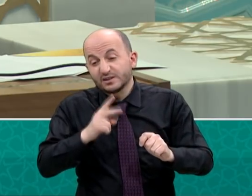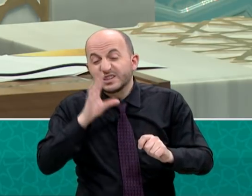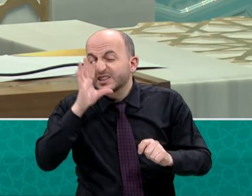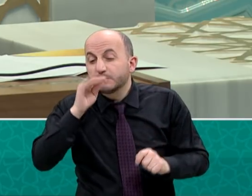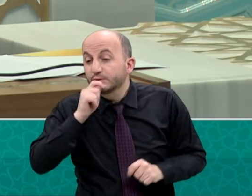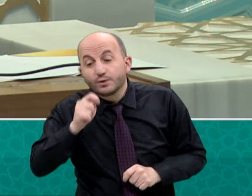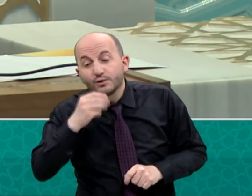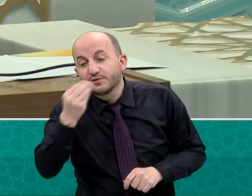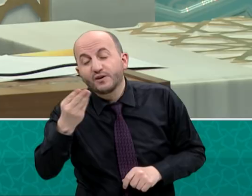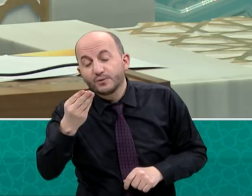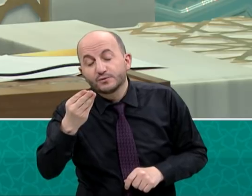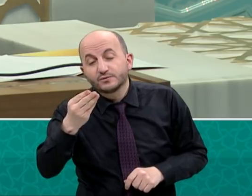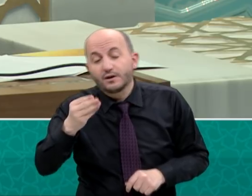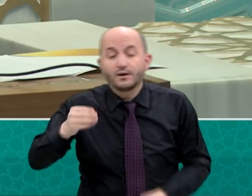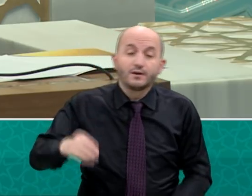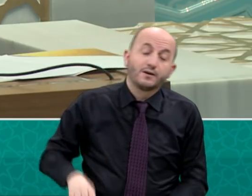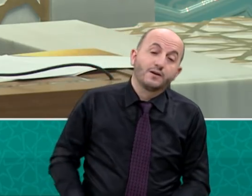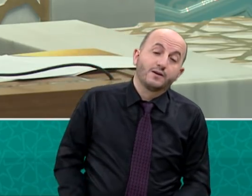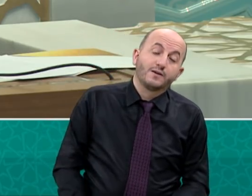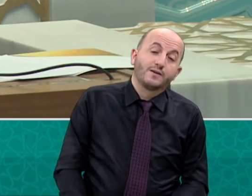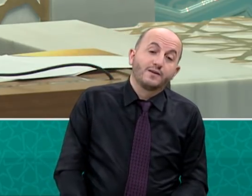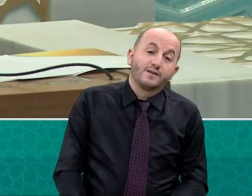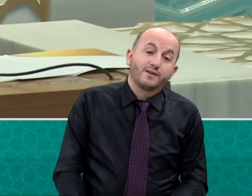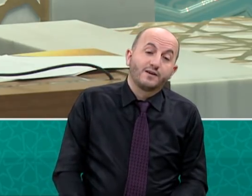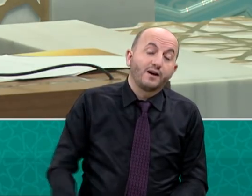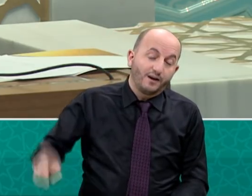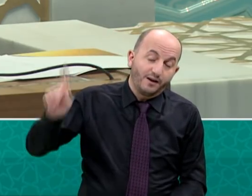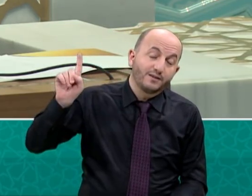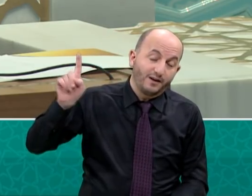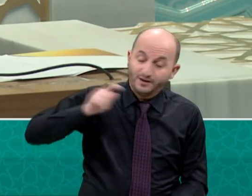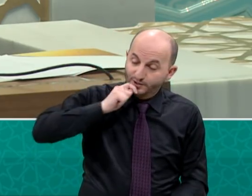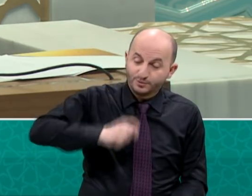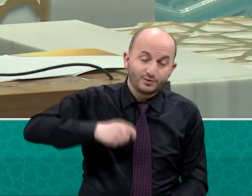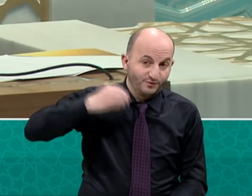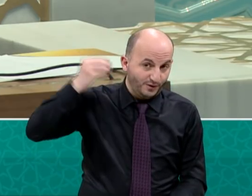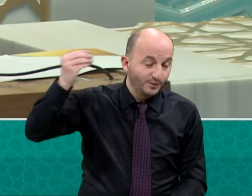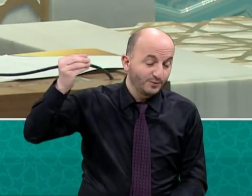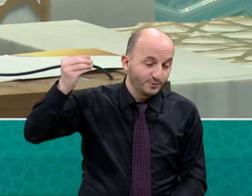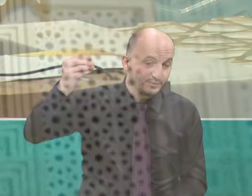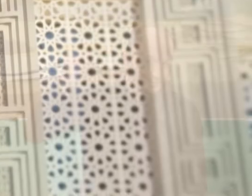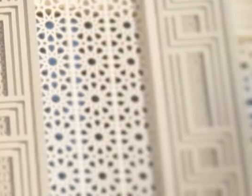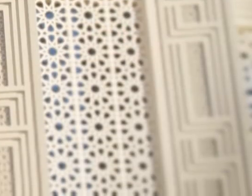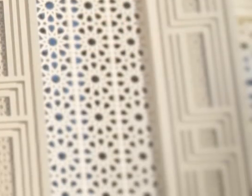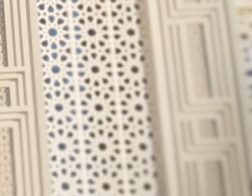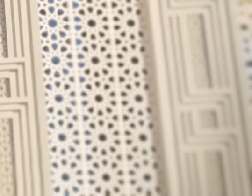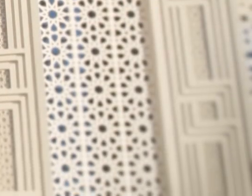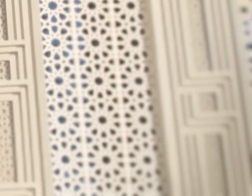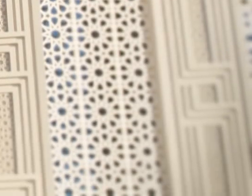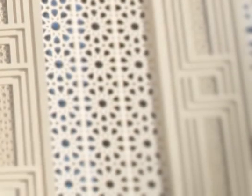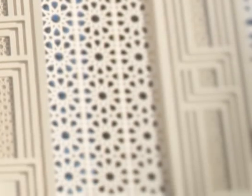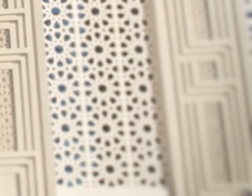söz vermiş oluyoruz biz? Allah-u Teala'ya söz vermiş oluyoruz.